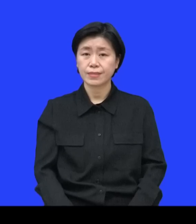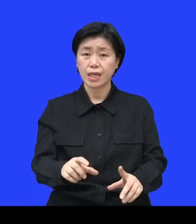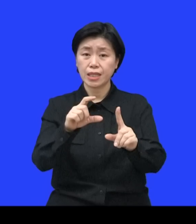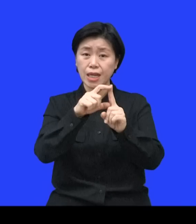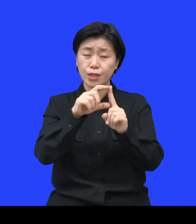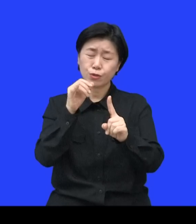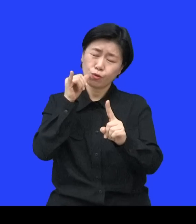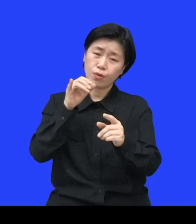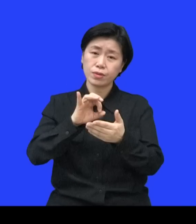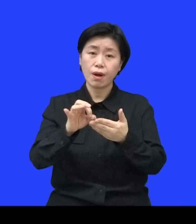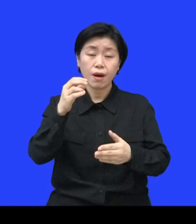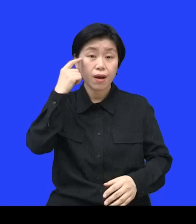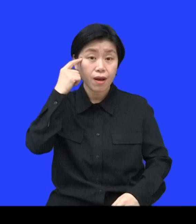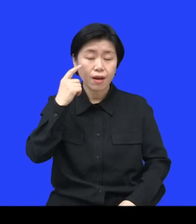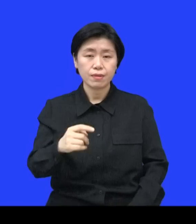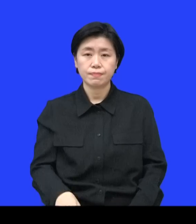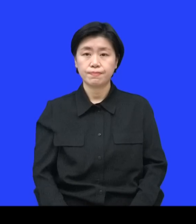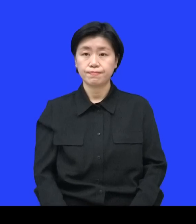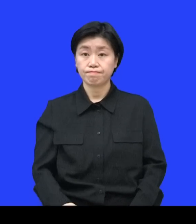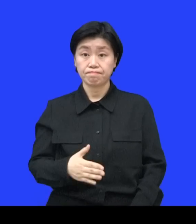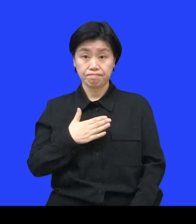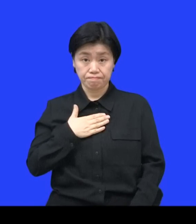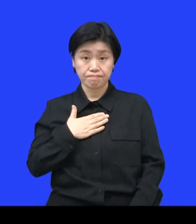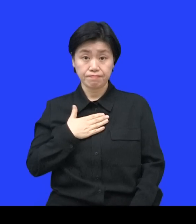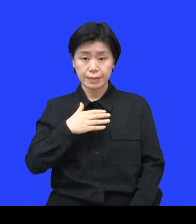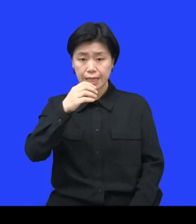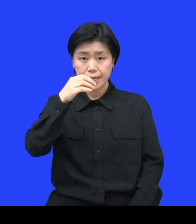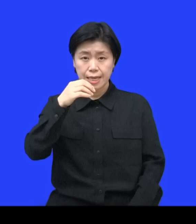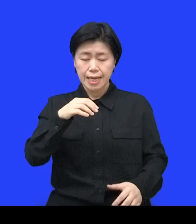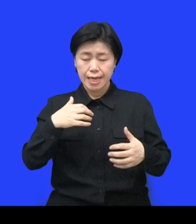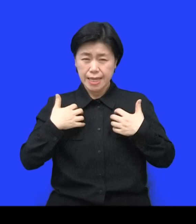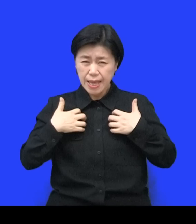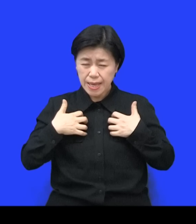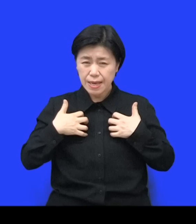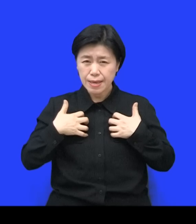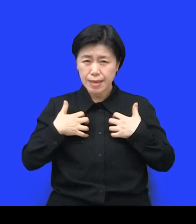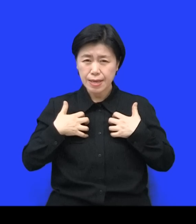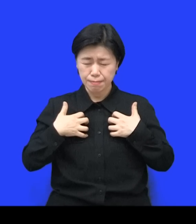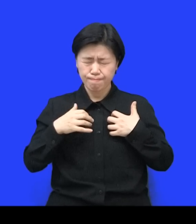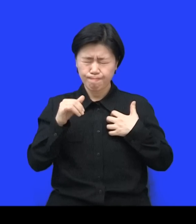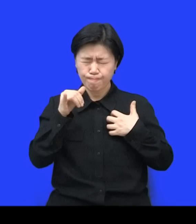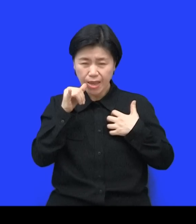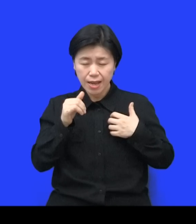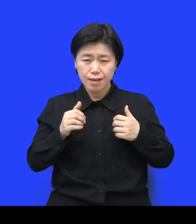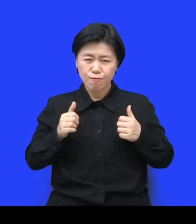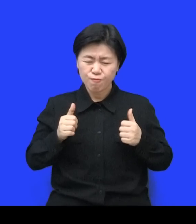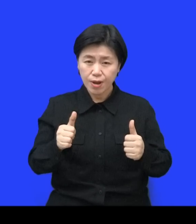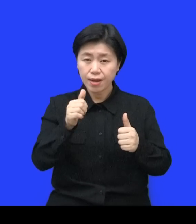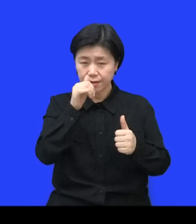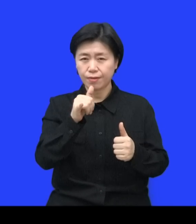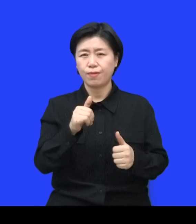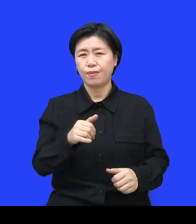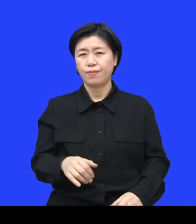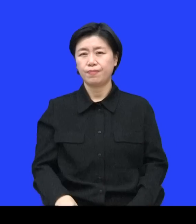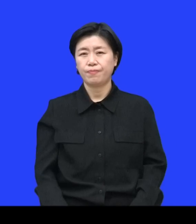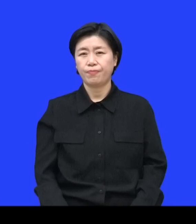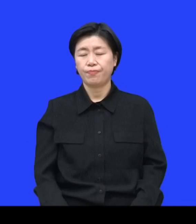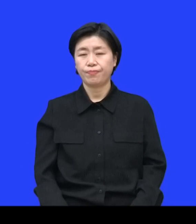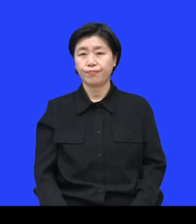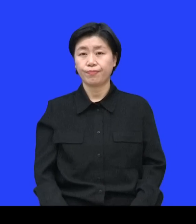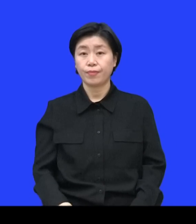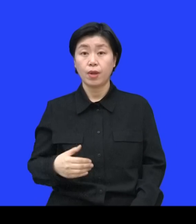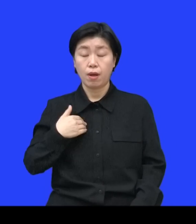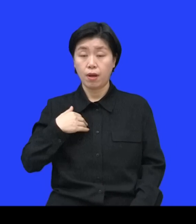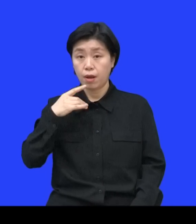거예요? 저는 게임을 하면서 인생을 다 배웠다. 그래서 저희 어머님이 꾸준하게 새벽 기도를 하셨거든요. 네.